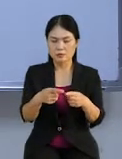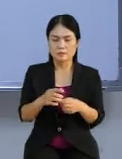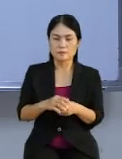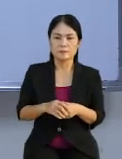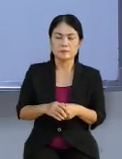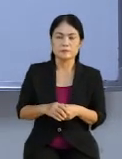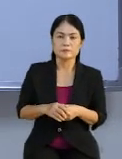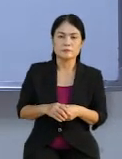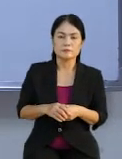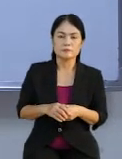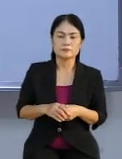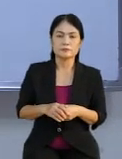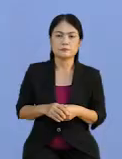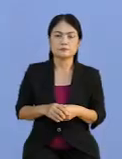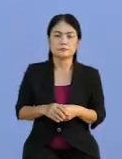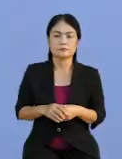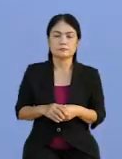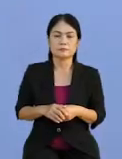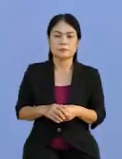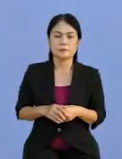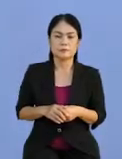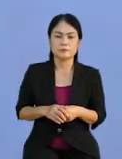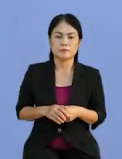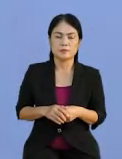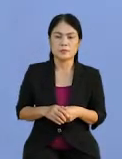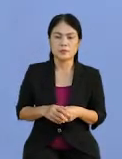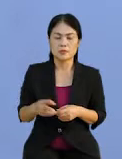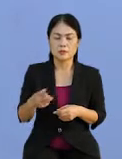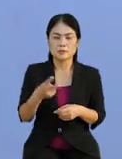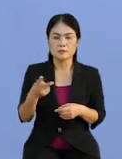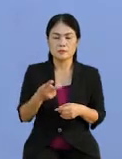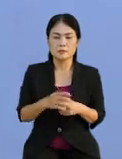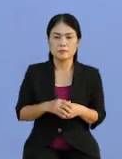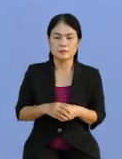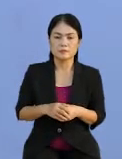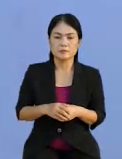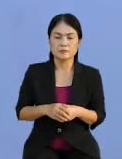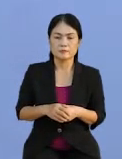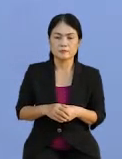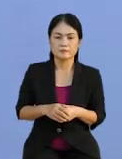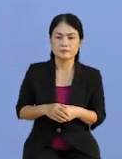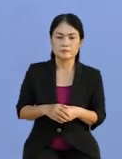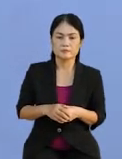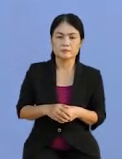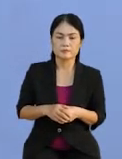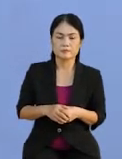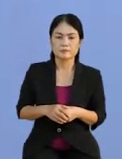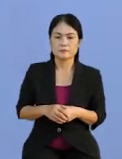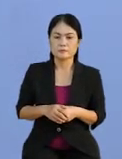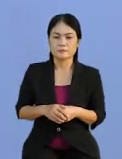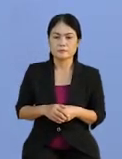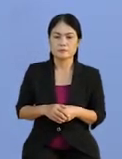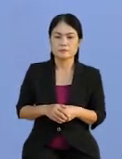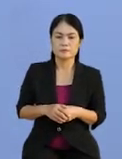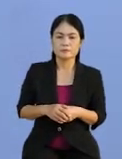chùm nói bỏ sọp và bỏ sọp tiền pí bỏ sọp tiền pí và tiền